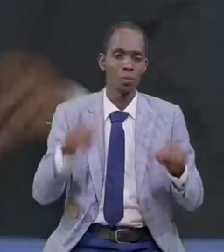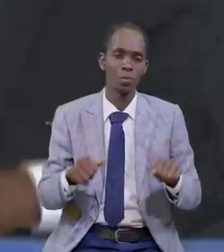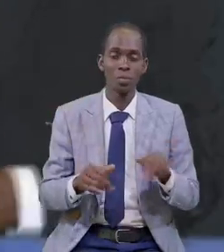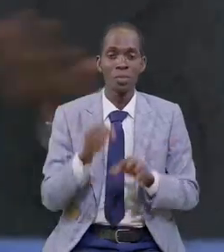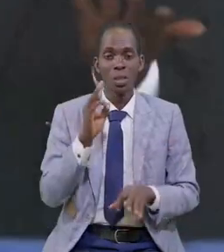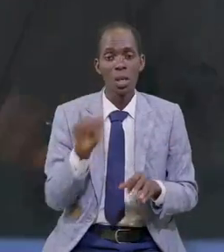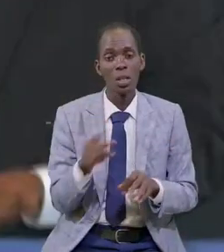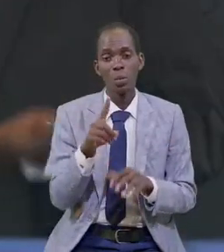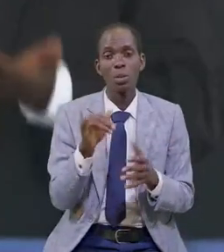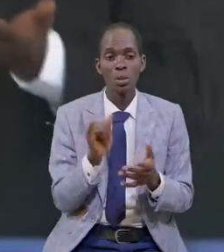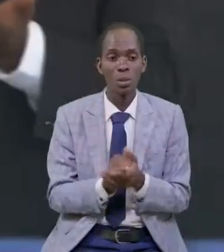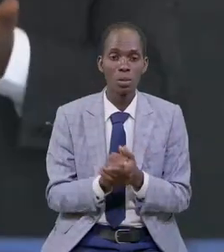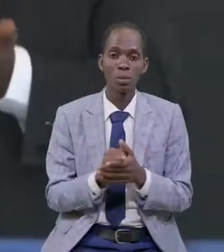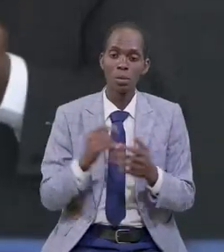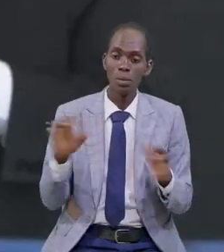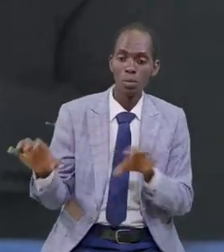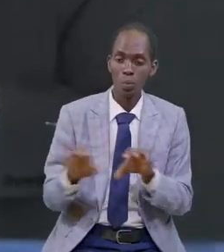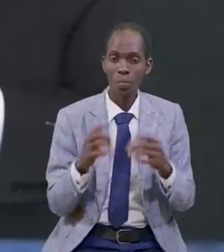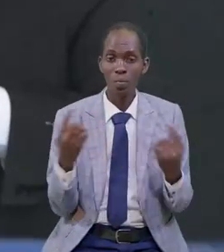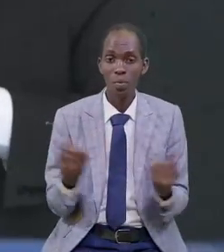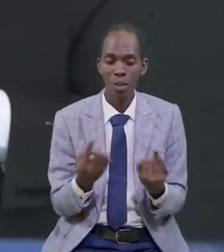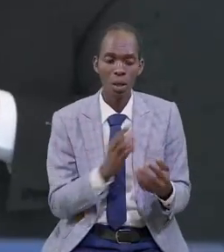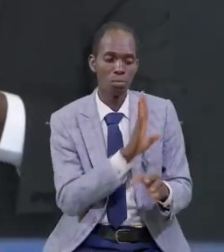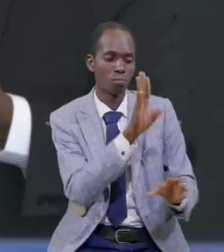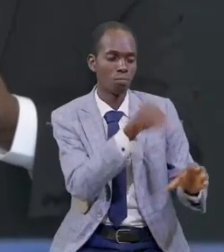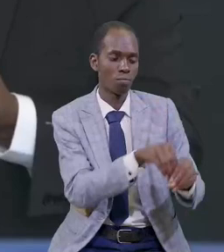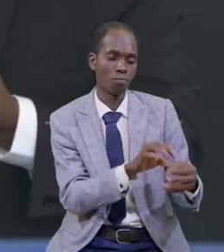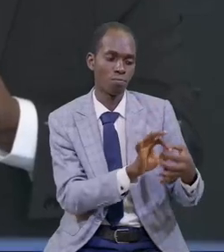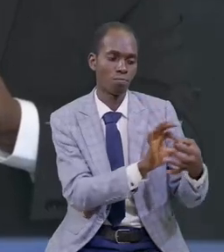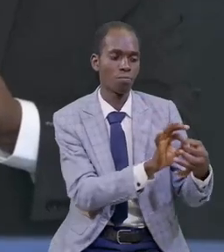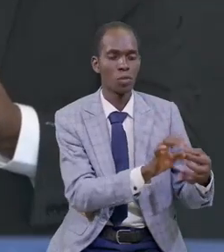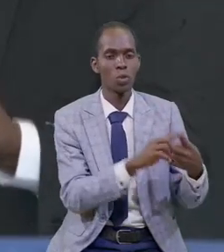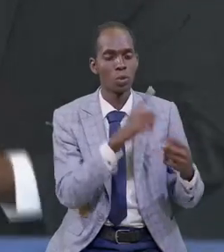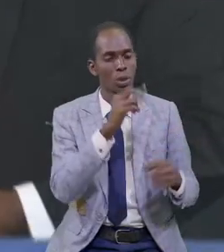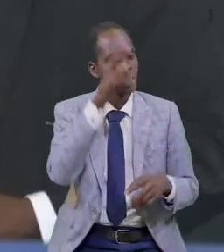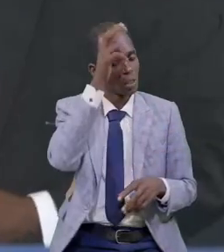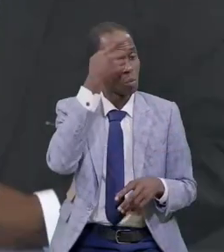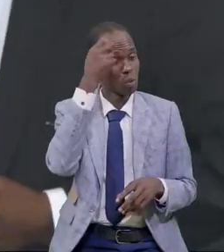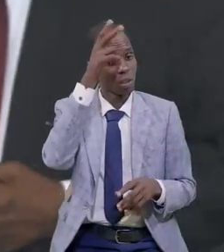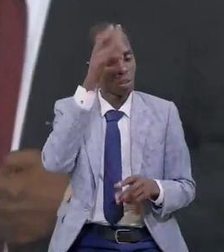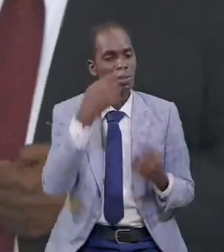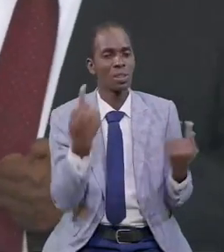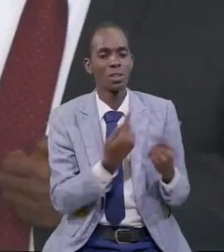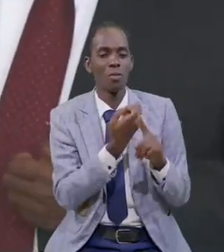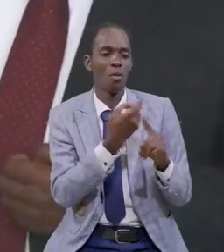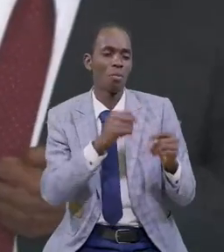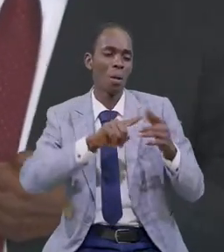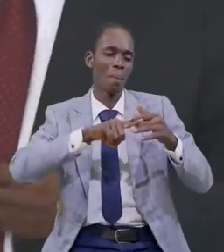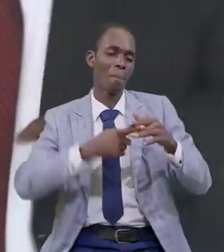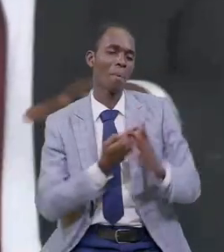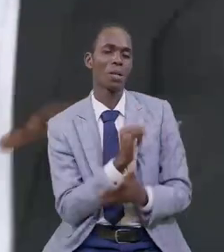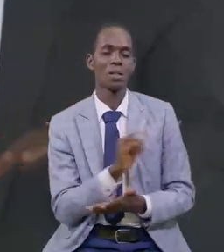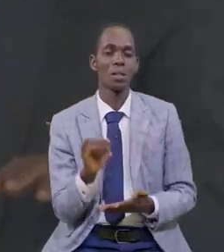du Diable car le diable pêche dès le commencement le Fils de Dieu app